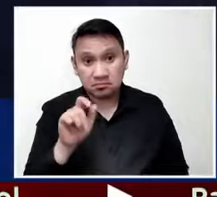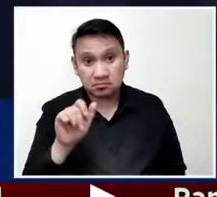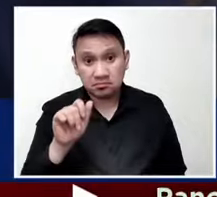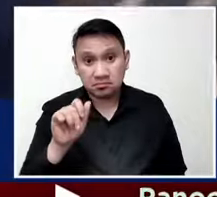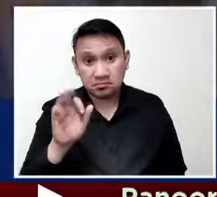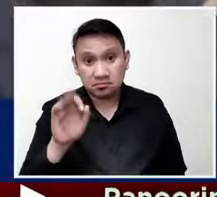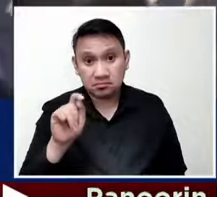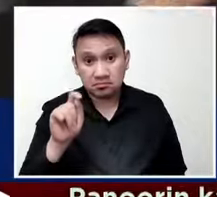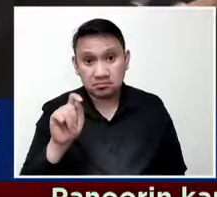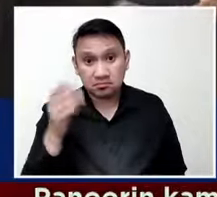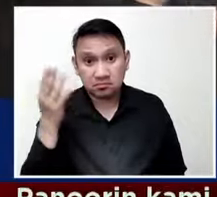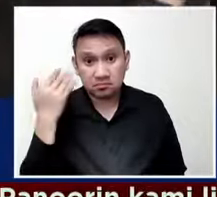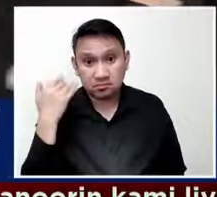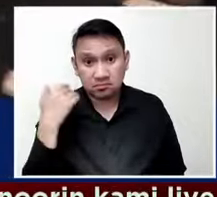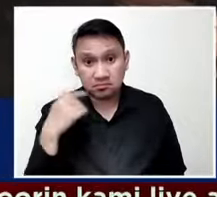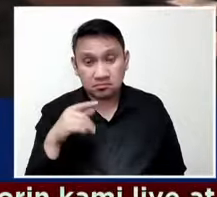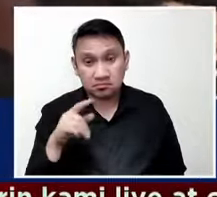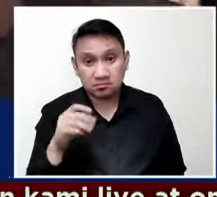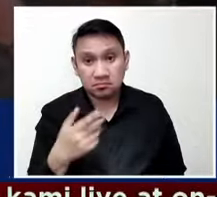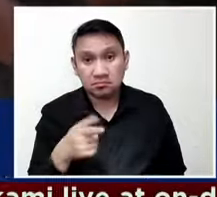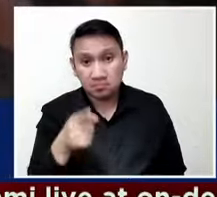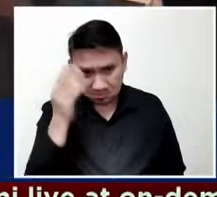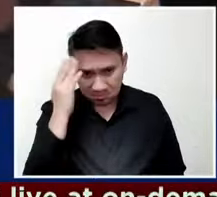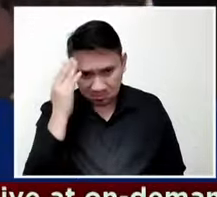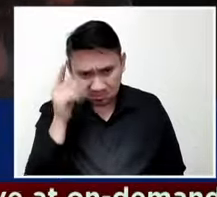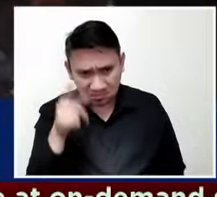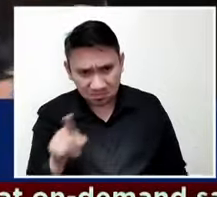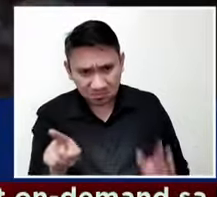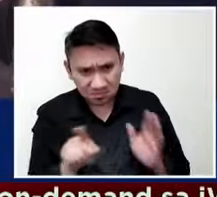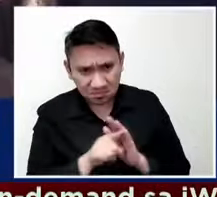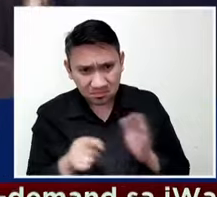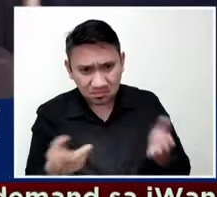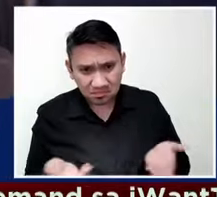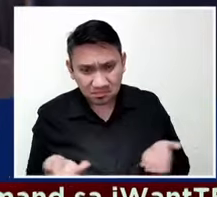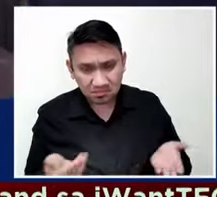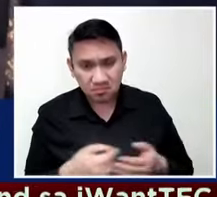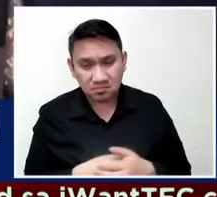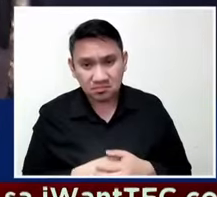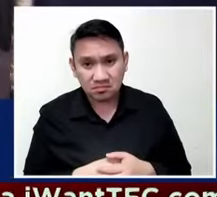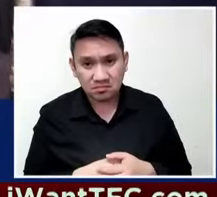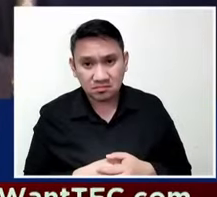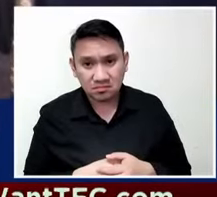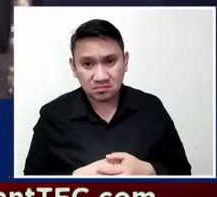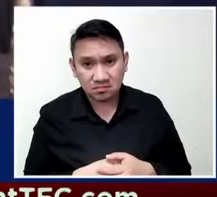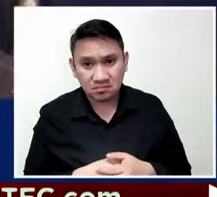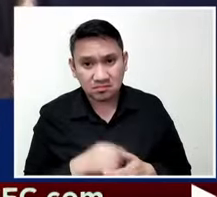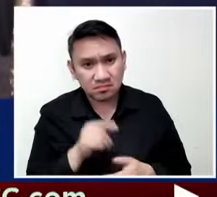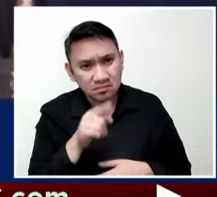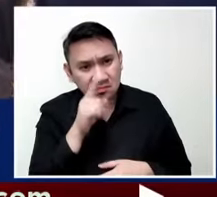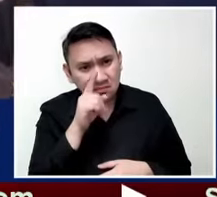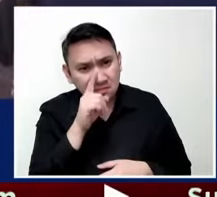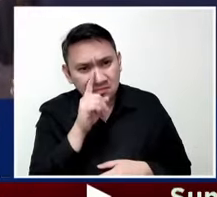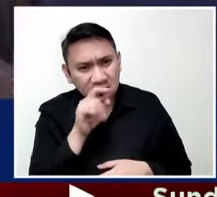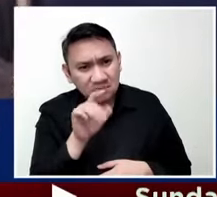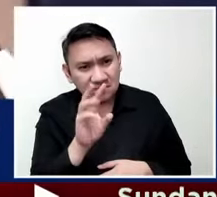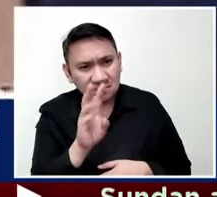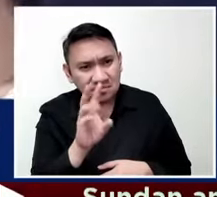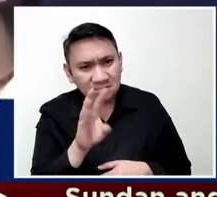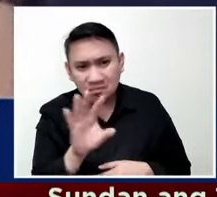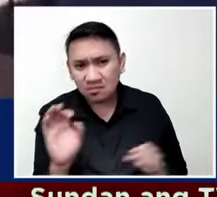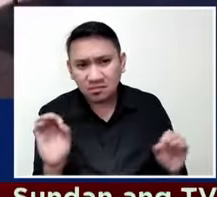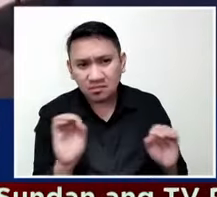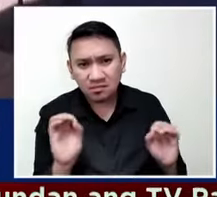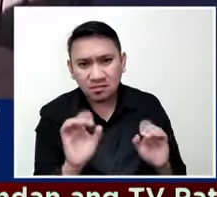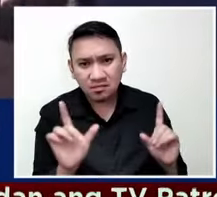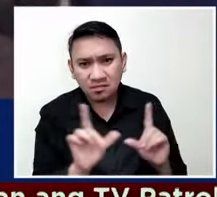nitong Miyerkules. Alam mo bang bawal dito sa TAF sa EDSA? Nandang wala, 16, wala ka lisensya. Paano